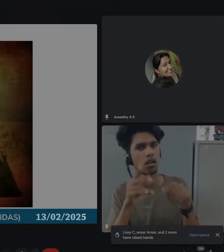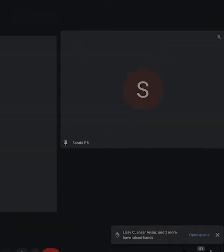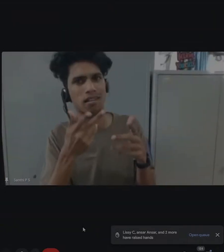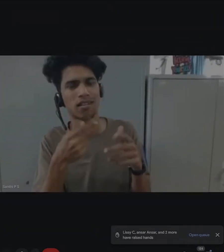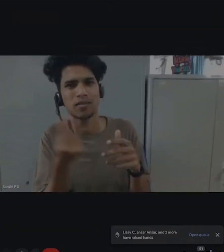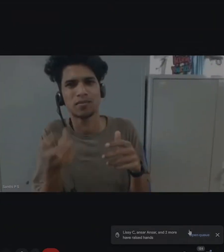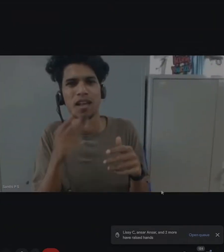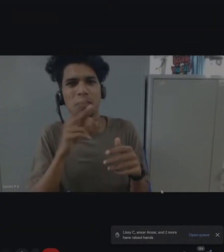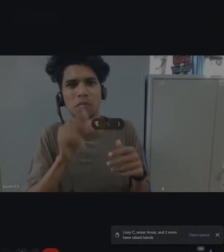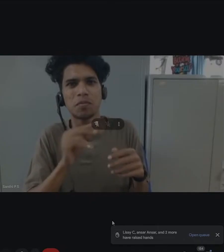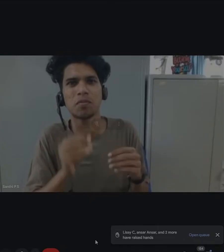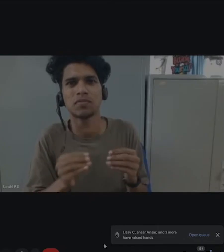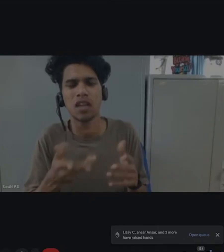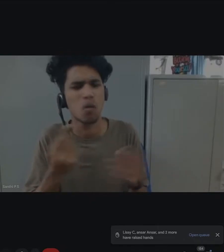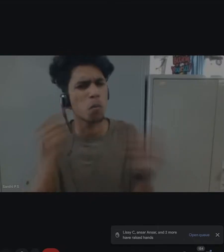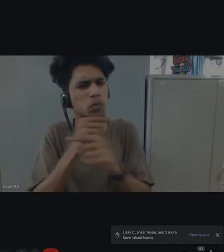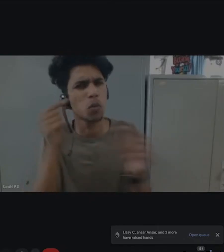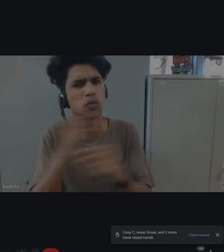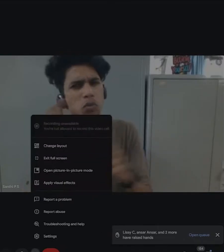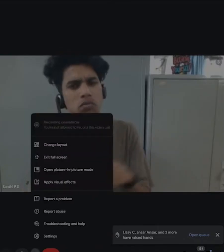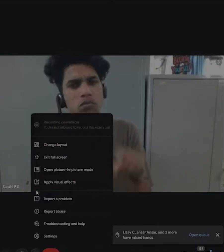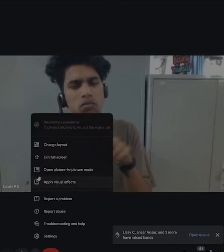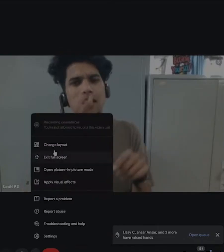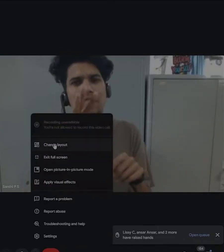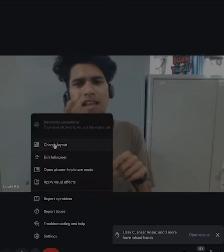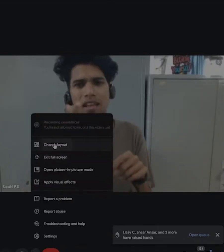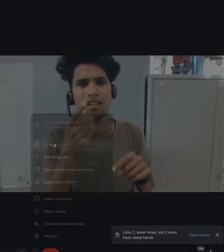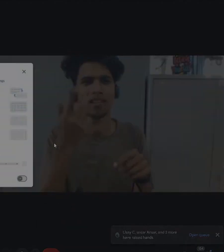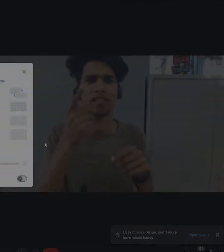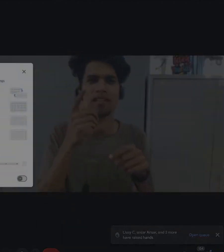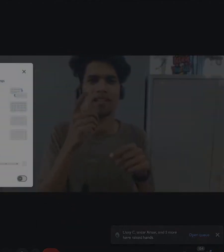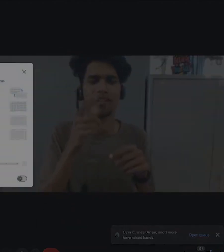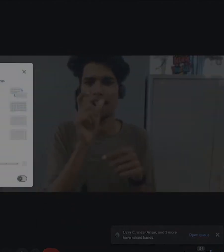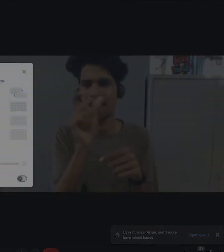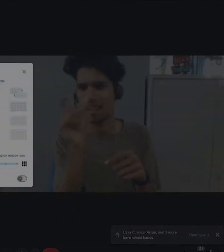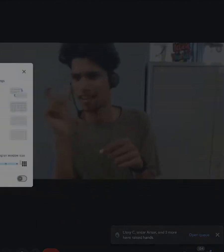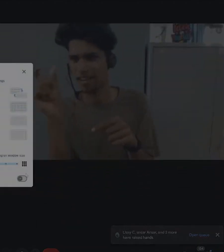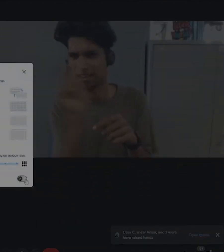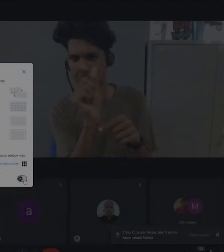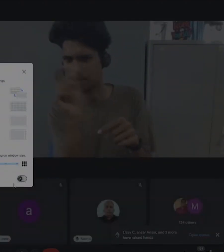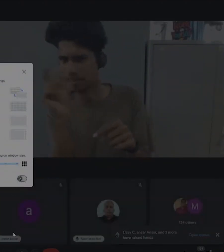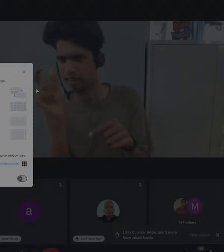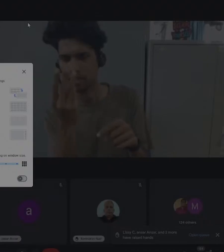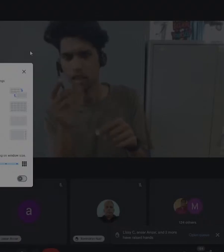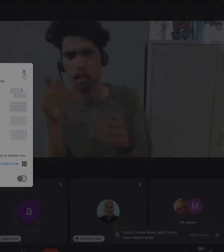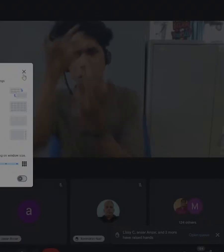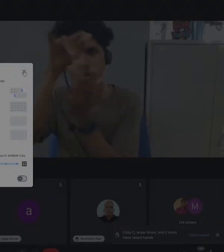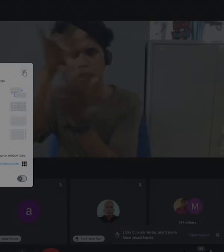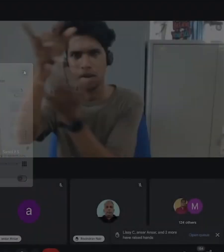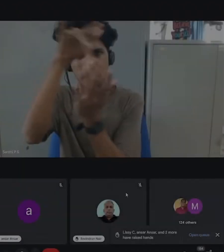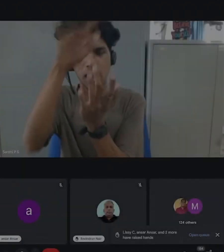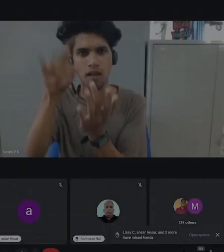അങ്ങനെ ഇഷ്ടം പോലെ ഉണ്ട്. പിന്നെ 3 ലെറ്റർ വേർഡ്സ് പറയുമ്പോൾ നടുക്കുള്ള വേർഡ് വരാറില്ല, ഫസ്റ്റും ലാസ്റ്റും മാത്രം പ്രൊണൗൺസ്